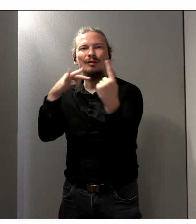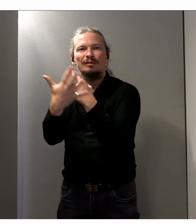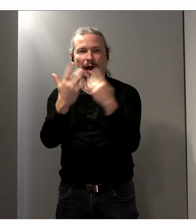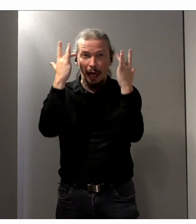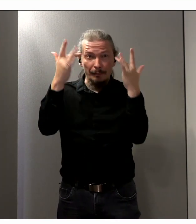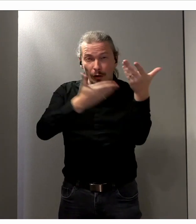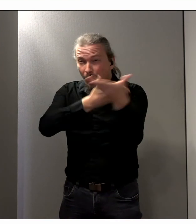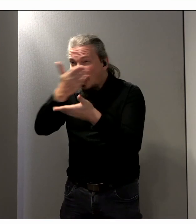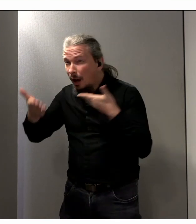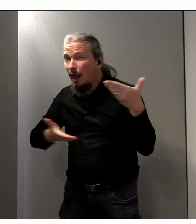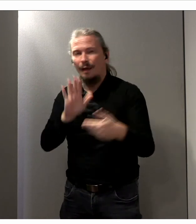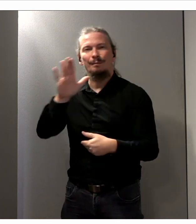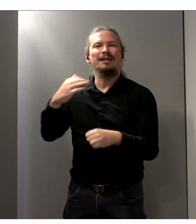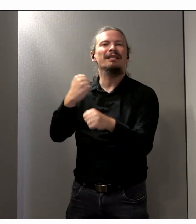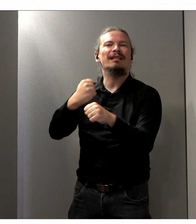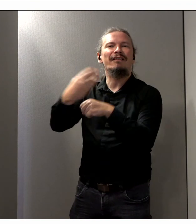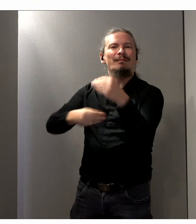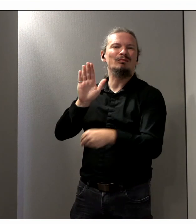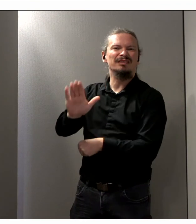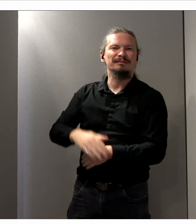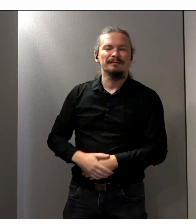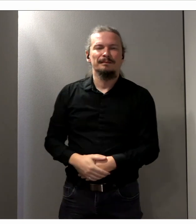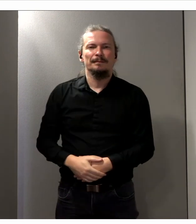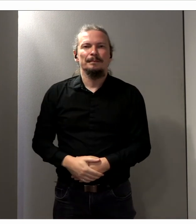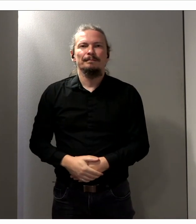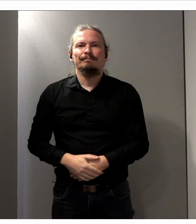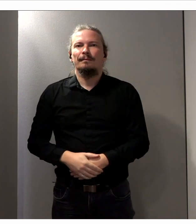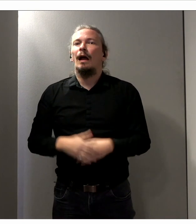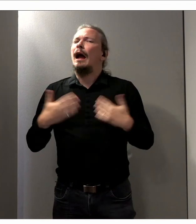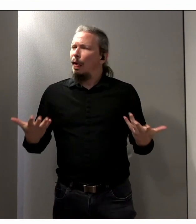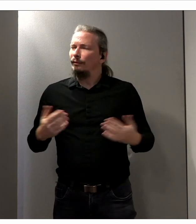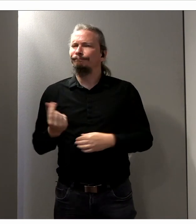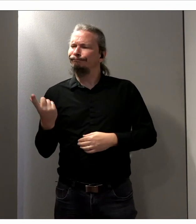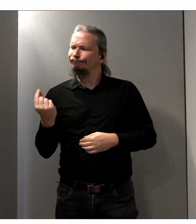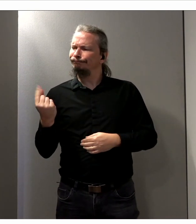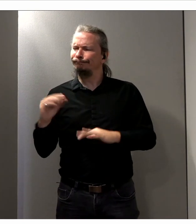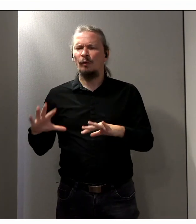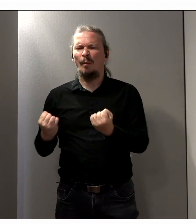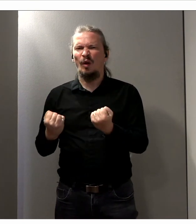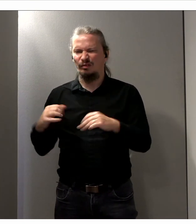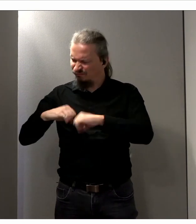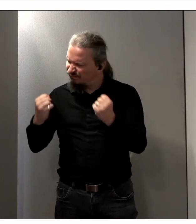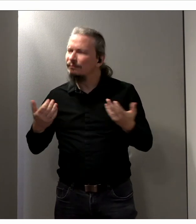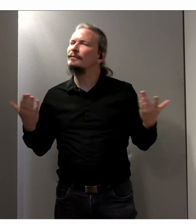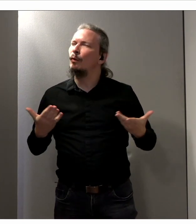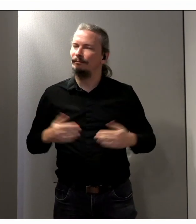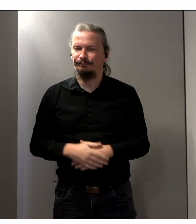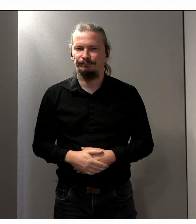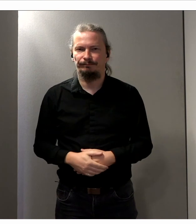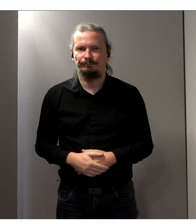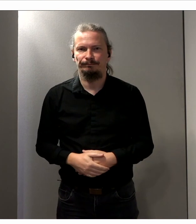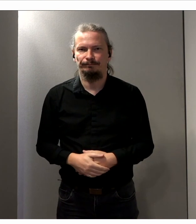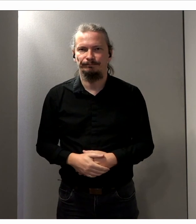le marché de l'emploi et dans le monde du travail. Donc, qu'est-ce que c'est que ce duo de compétences? Et en fait, c'est